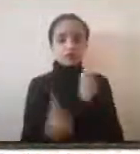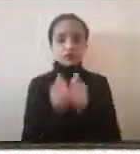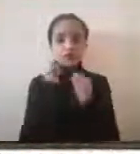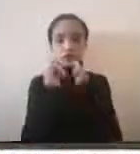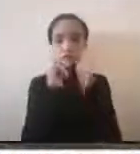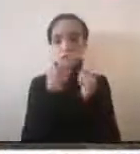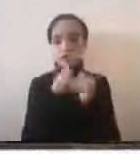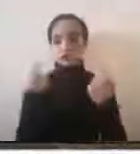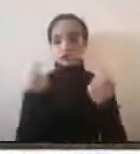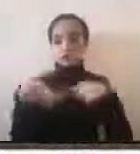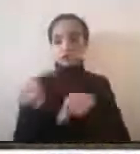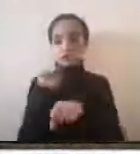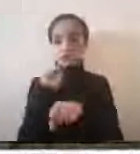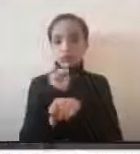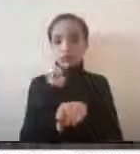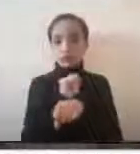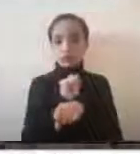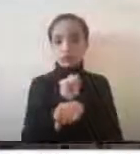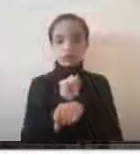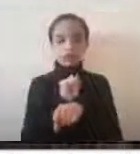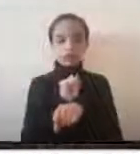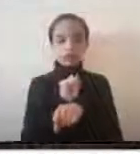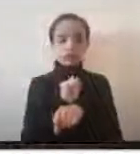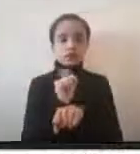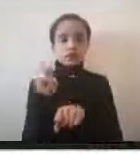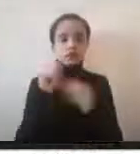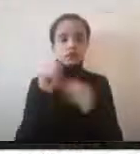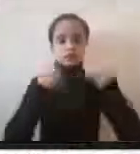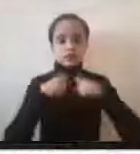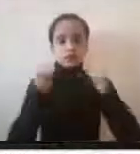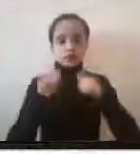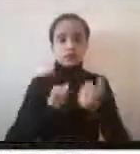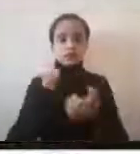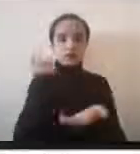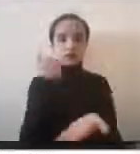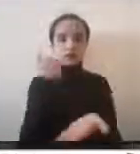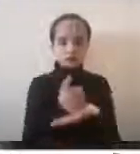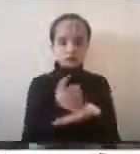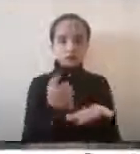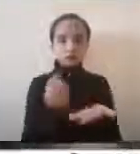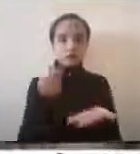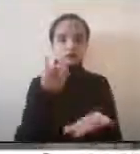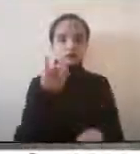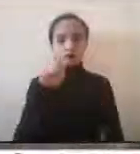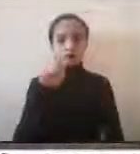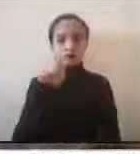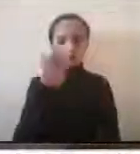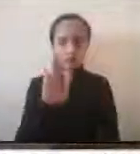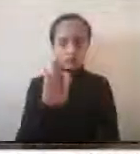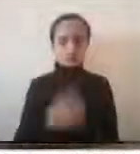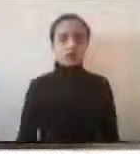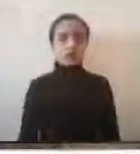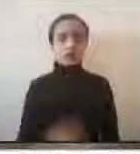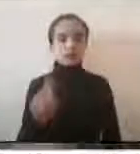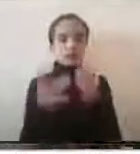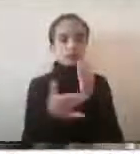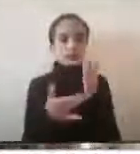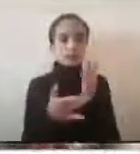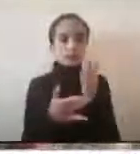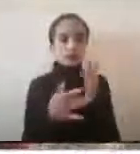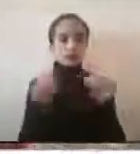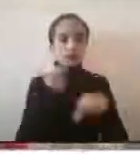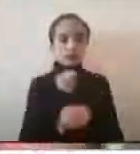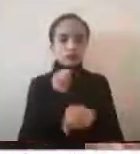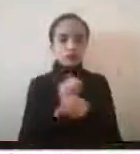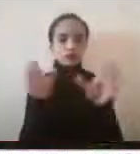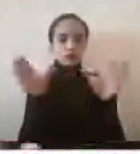mga trabaho ay pabor sa naging pag-aproba ng IATF sa rekomendasyon ng Sub-Technical Working Group for Data Analytics.